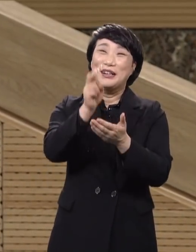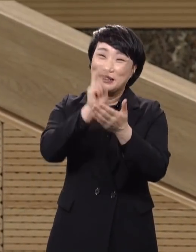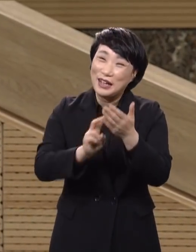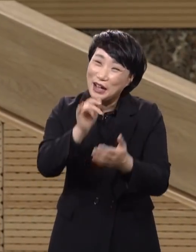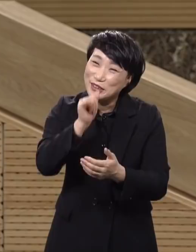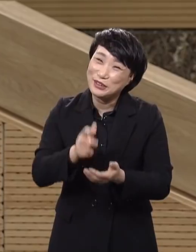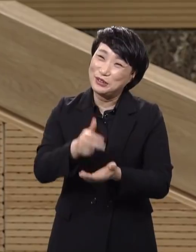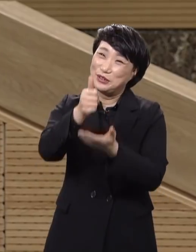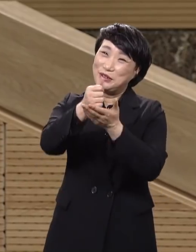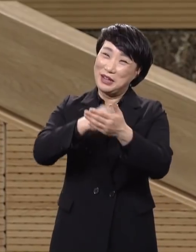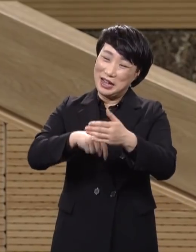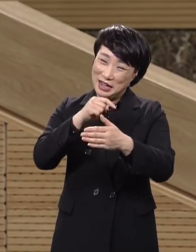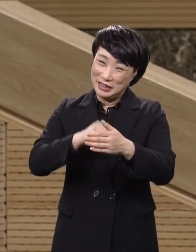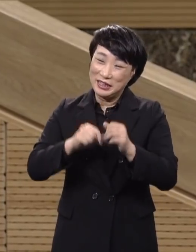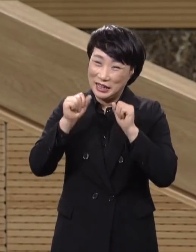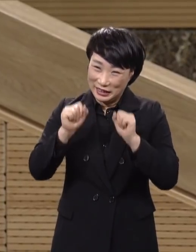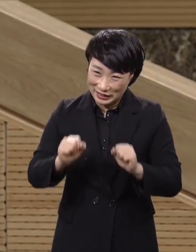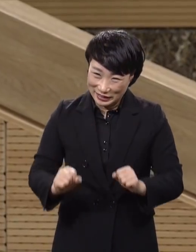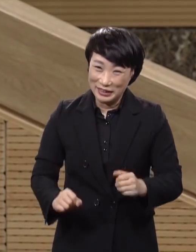안에